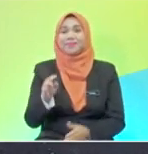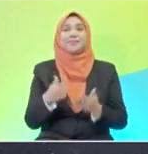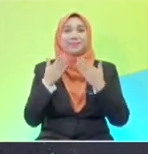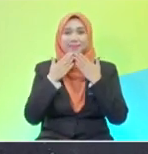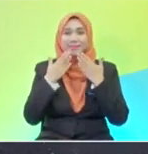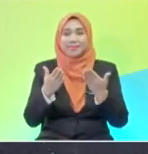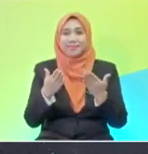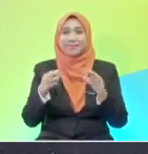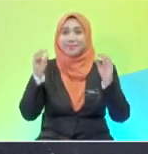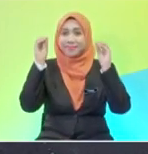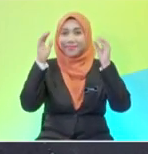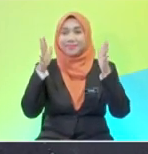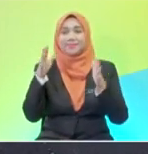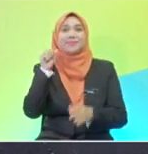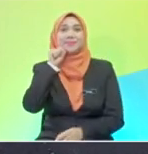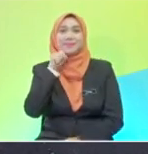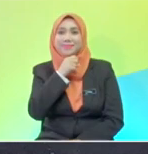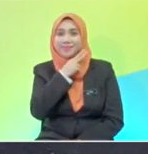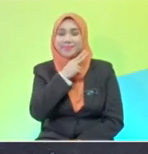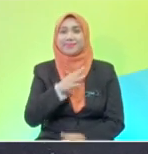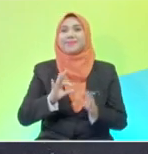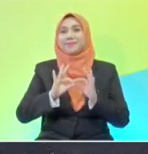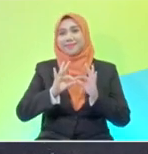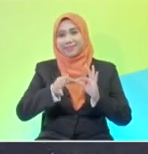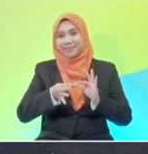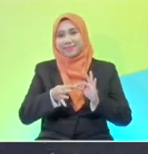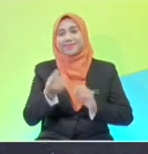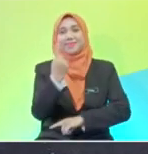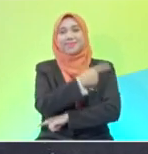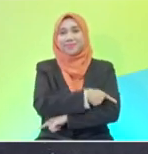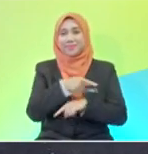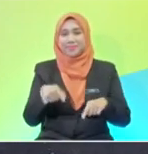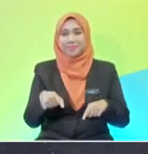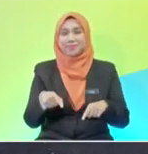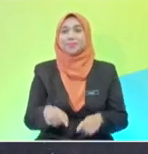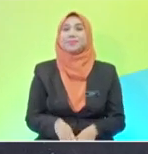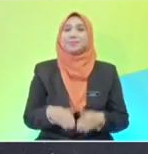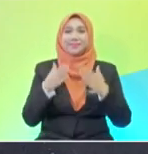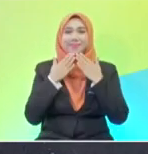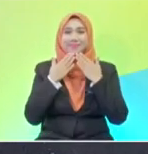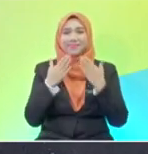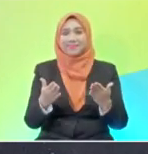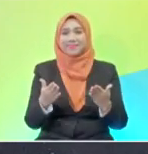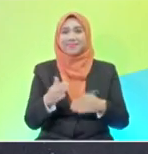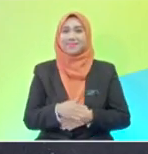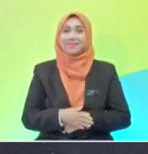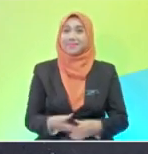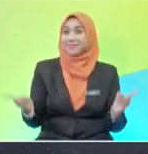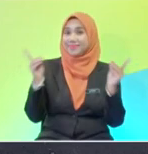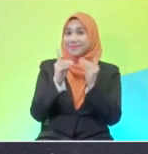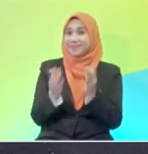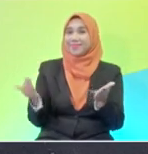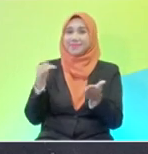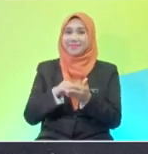kepada cek gusuhana selaku juru bahasa isyarat kali ini Sekian dari pada saya Chris MJ kita jumpa lagi